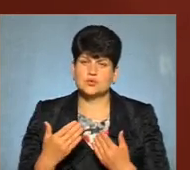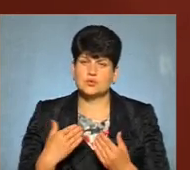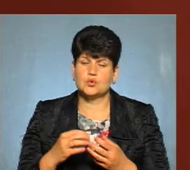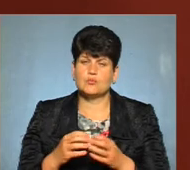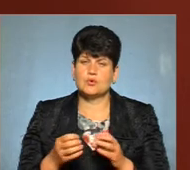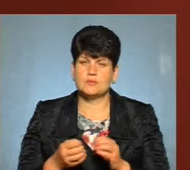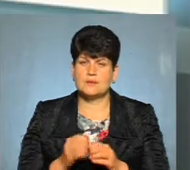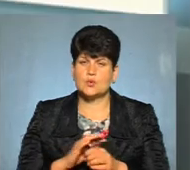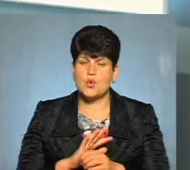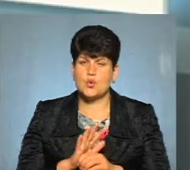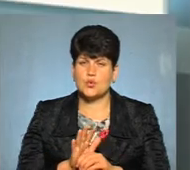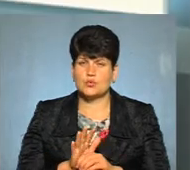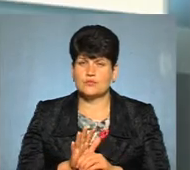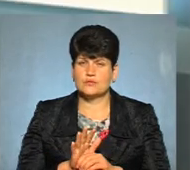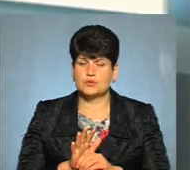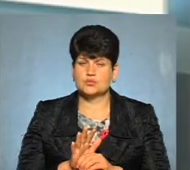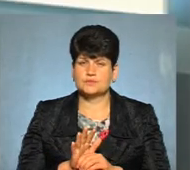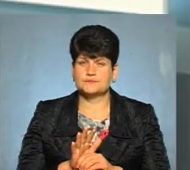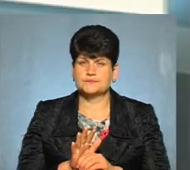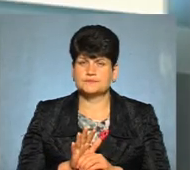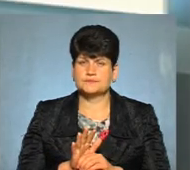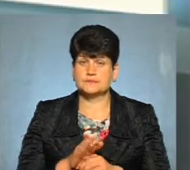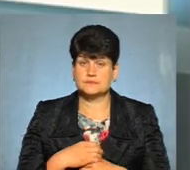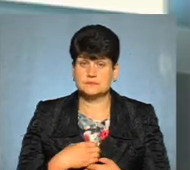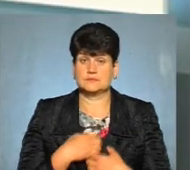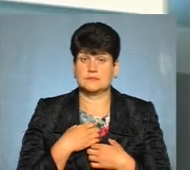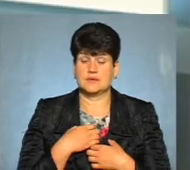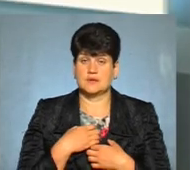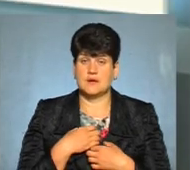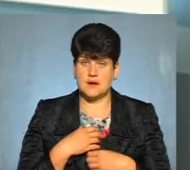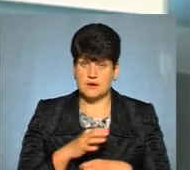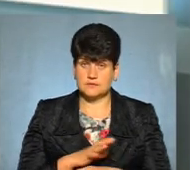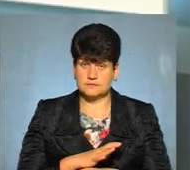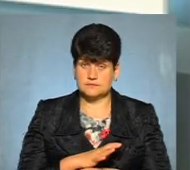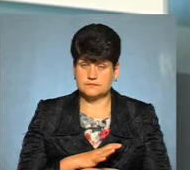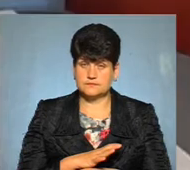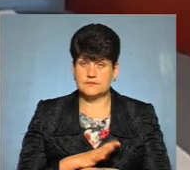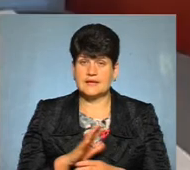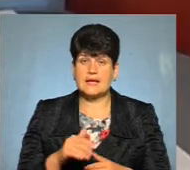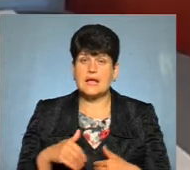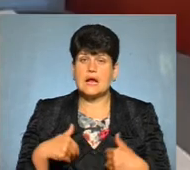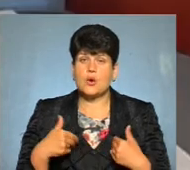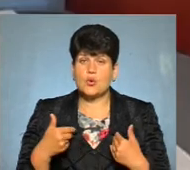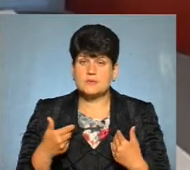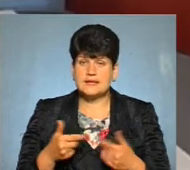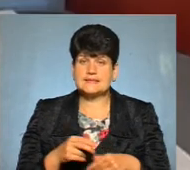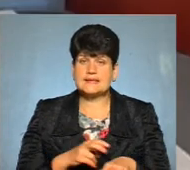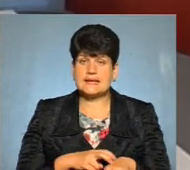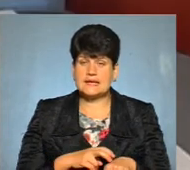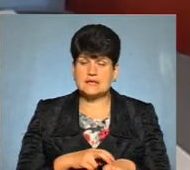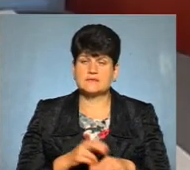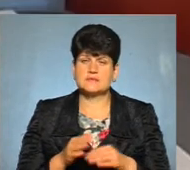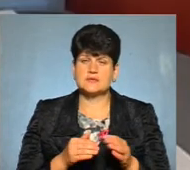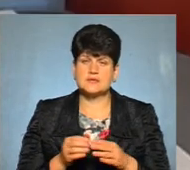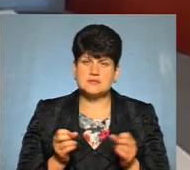ковіду дуже, я би сказав, навіть налякано в деякій мірі, і рекомендації лікарів і